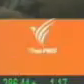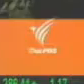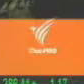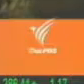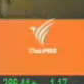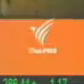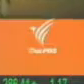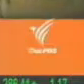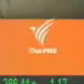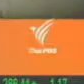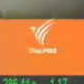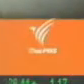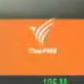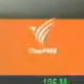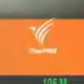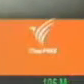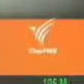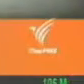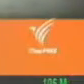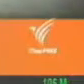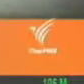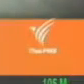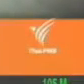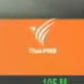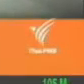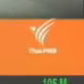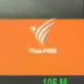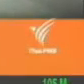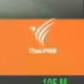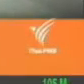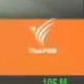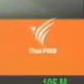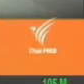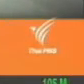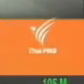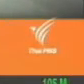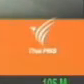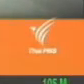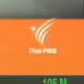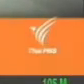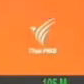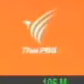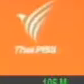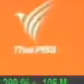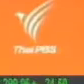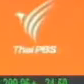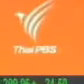ก็ไม่สามารถเข้าไปทำดินได ้ปัญหาปักปันเขตแดนเปิดปมวันจันทร์นี้4:30 น.ทางไทย PBS